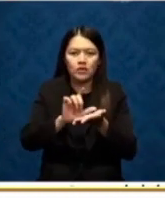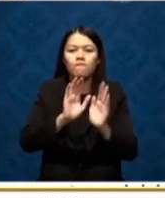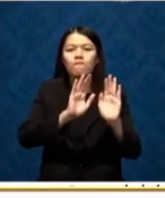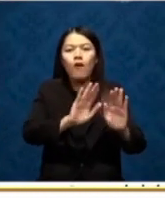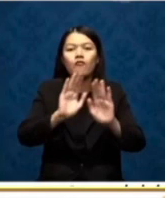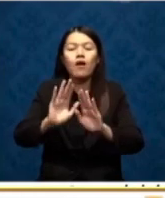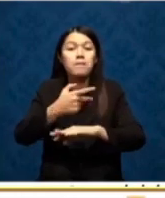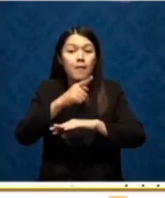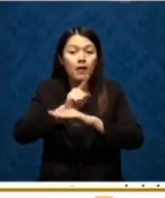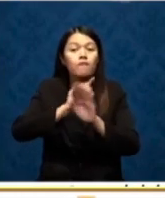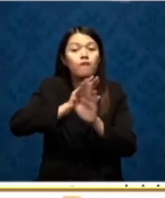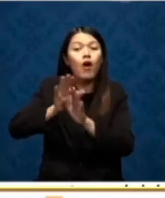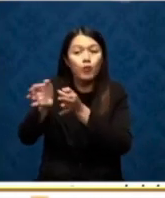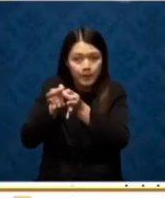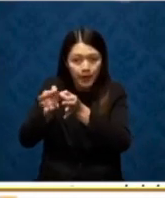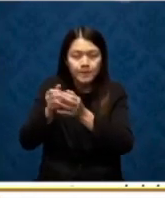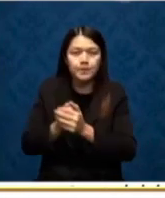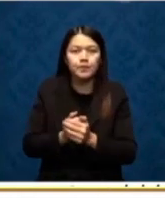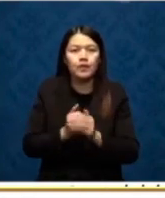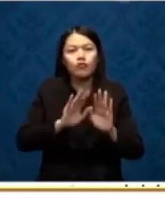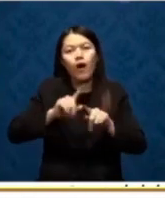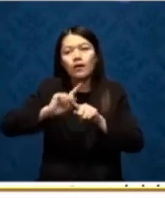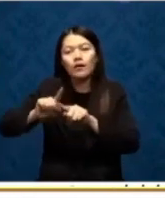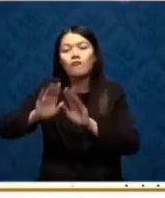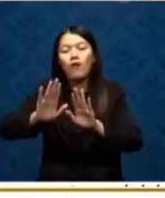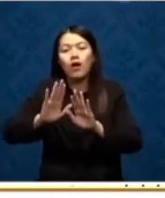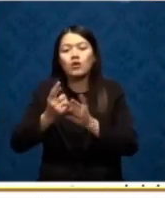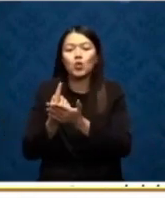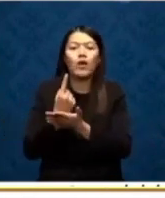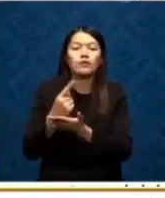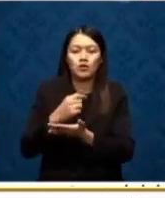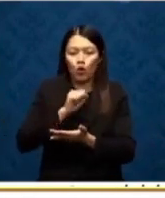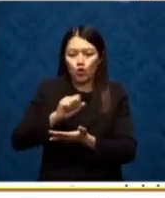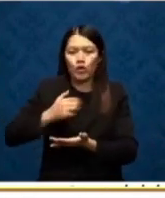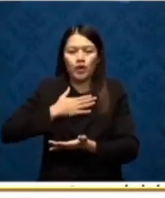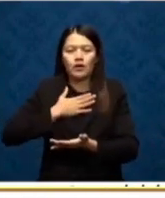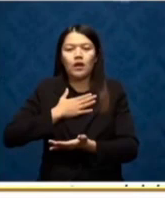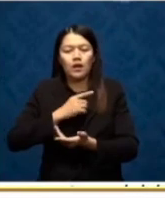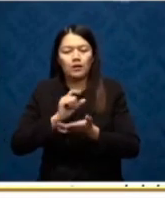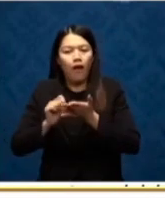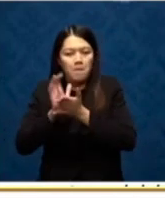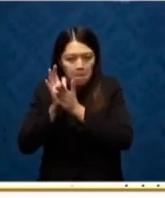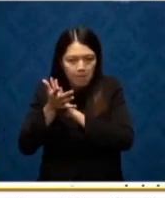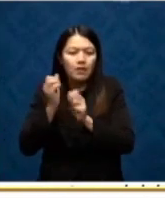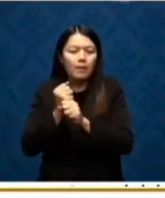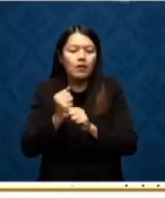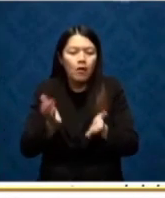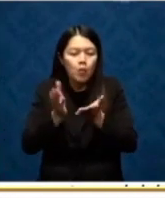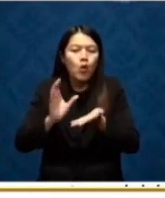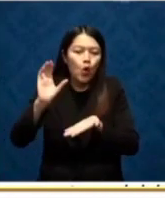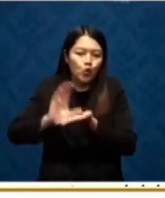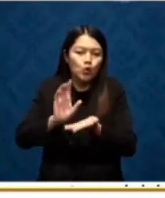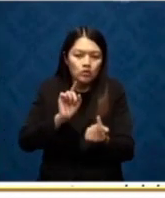ก็ฝากท่ประทานไปยังพูดทมาชี้แจงว่าฝากวยเดนต่ๆเรานี้จากผู้แทนลสดอนเพื่อที่จะได้ไปปับปุงและทำให้กองทุนนี้